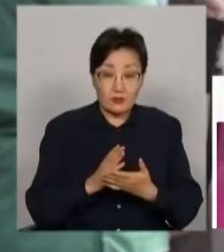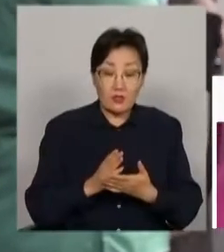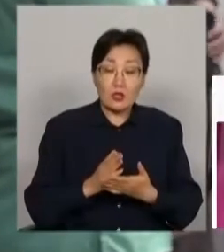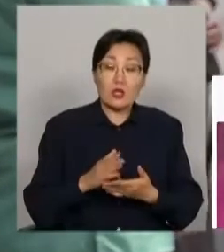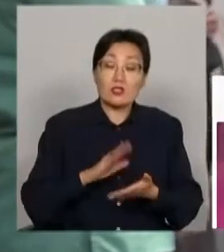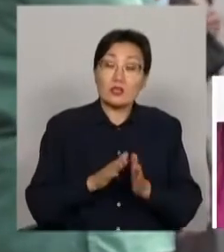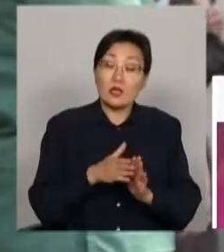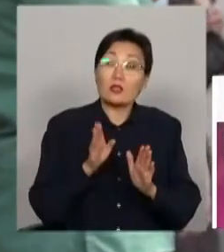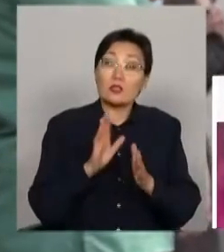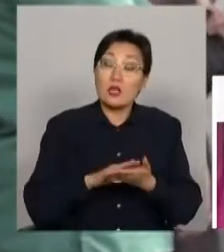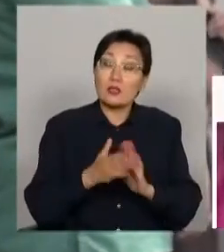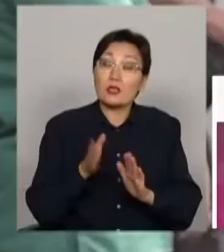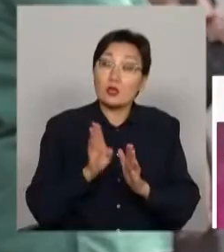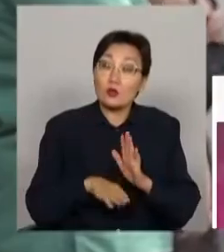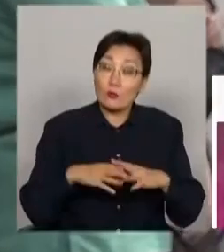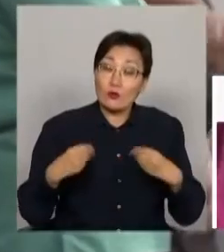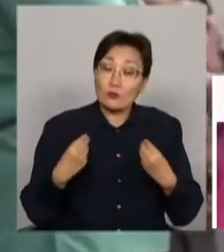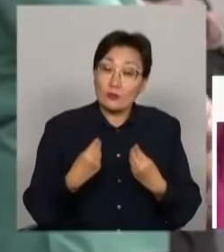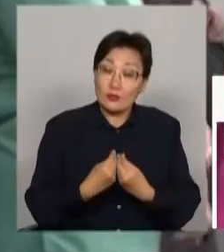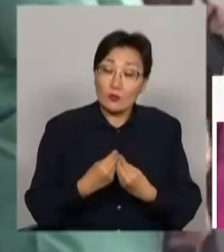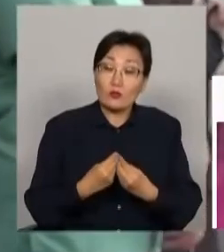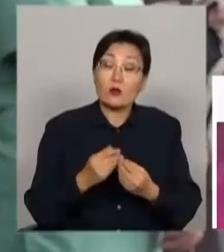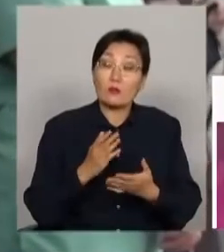төмен отбасылар бар, бала шағалары төмен